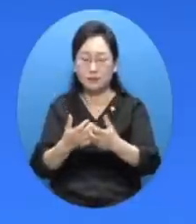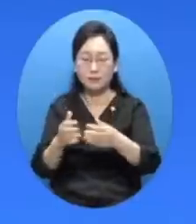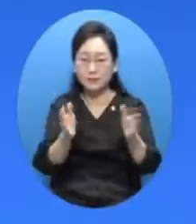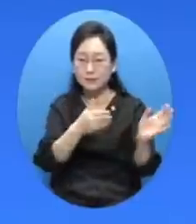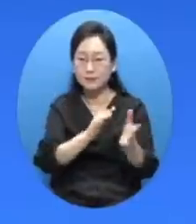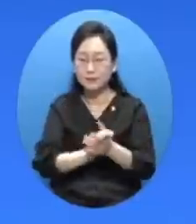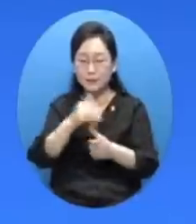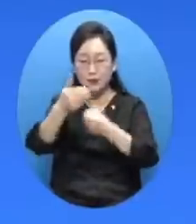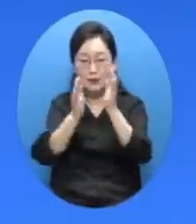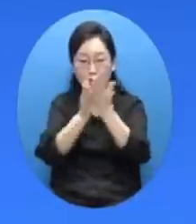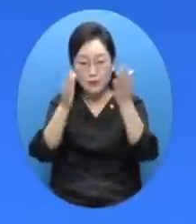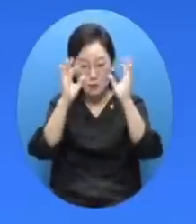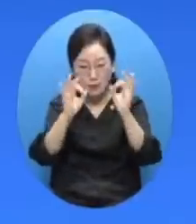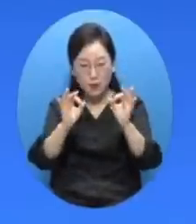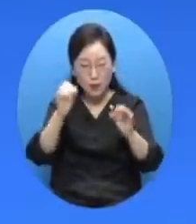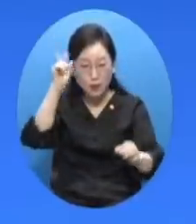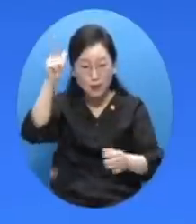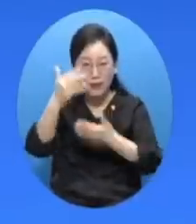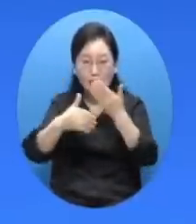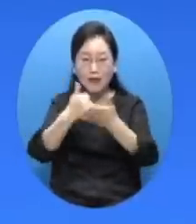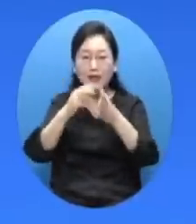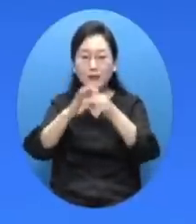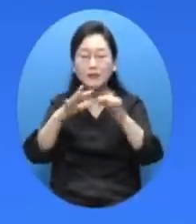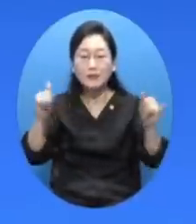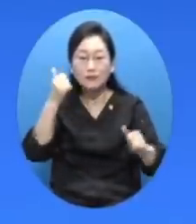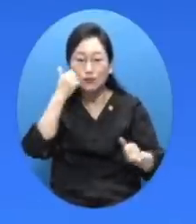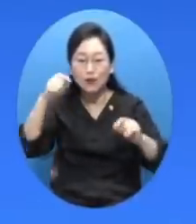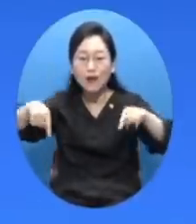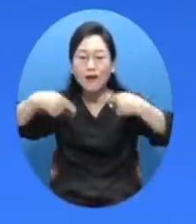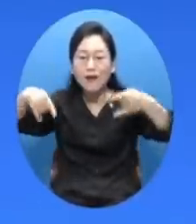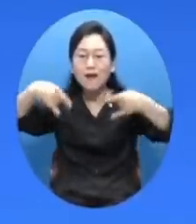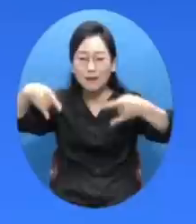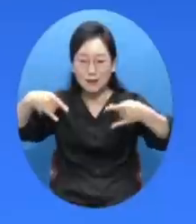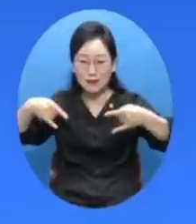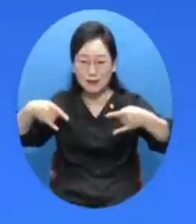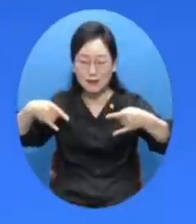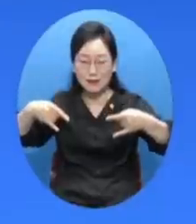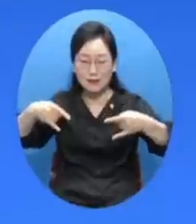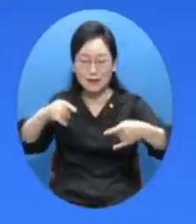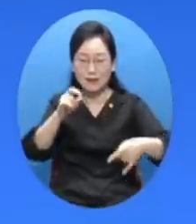보니까 위대한 하나님의 사람 엘리야도 외로움에 빠져서